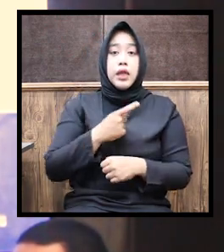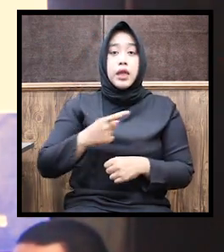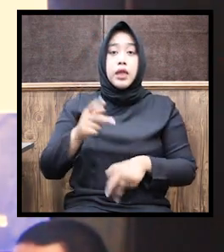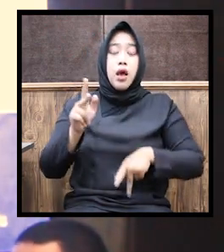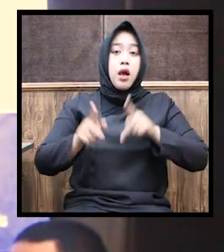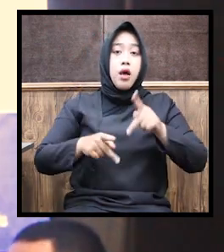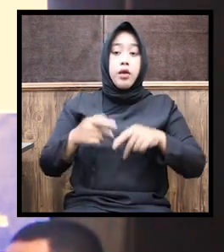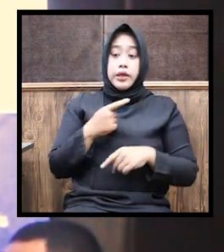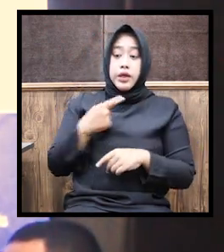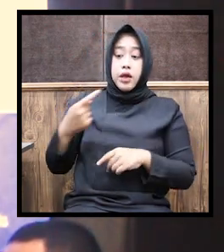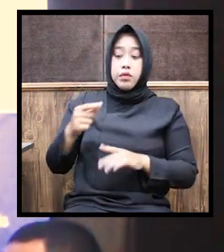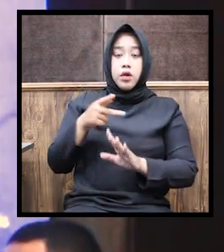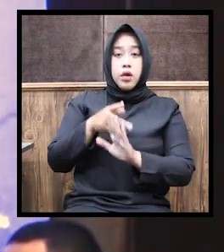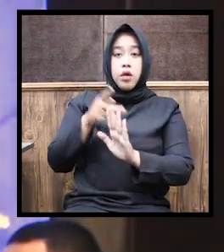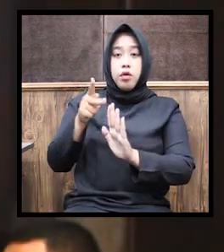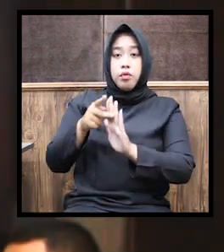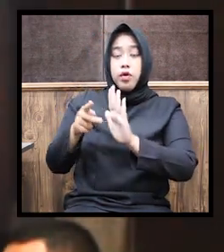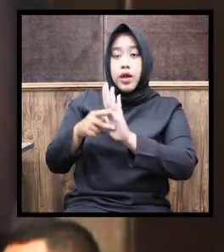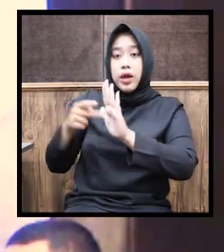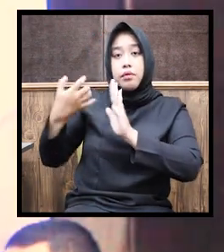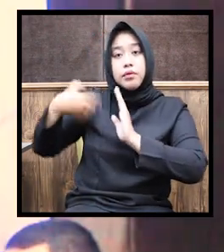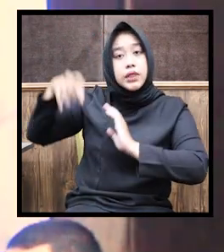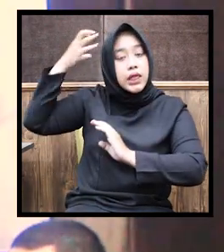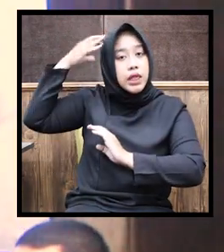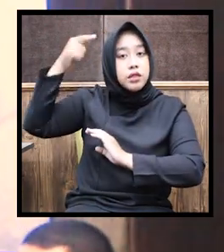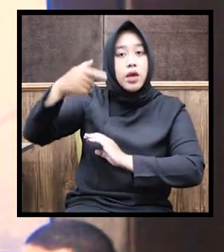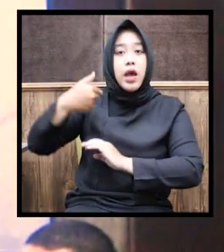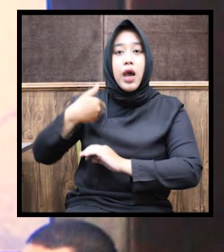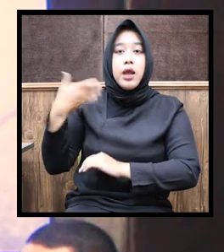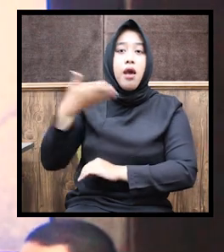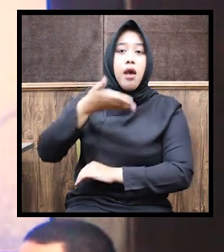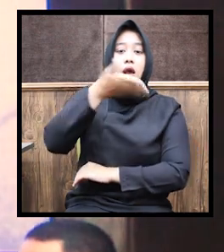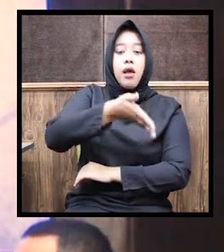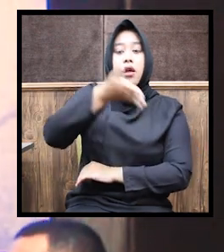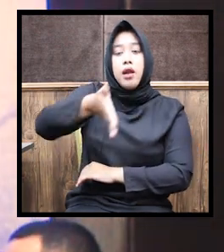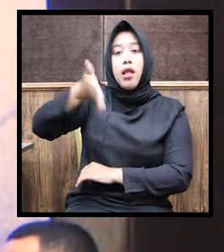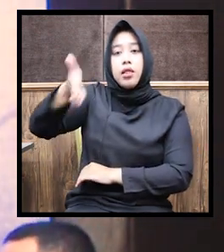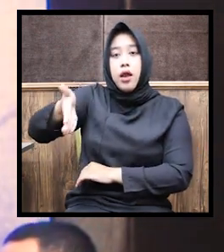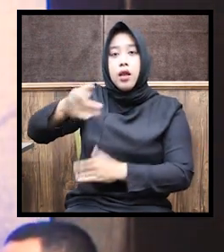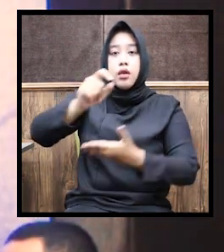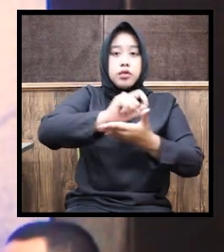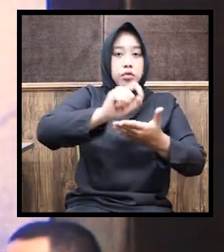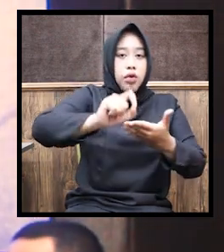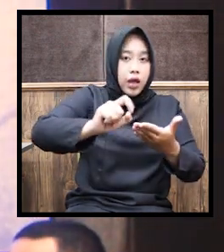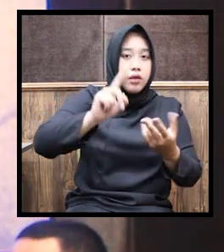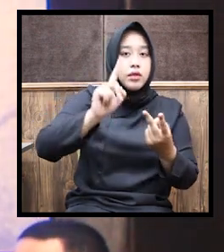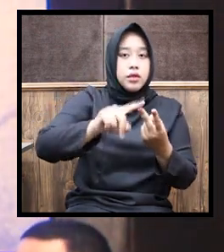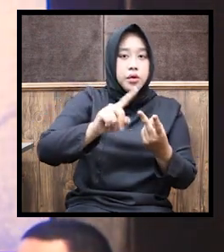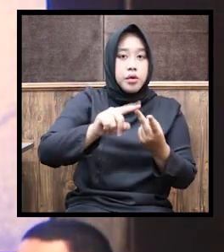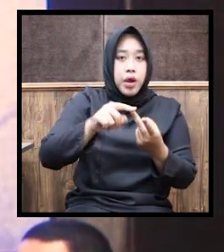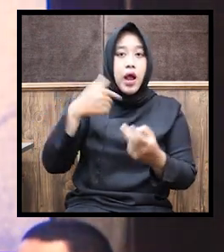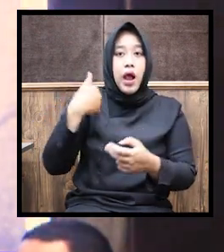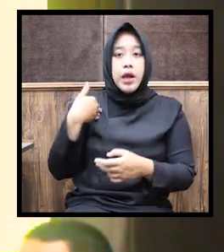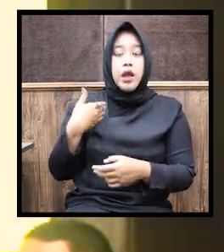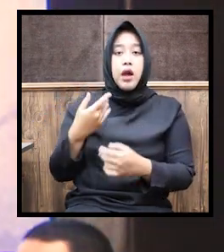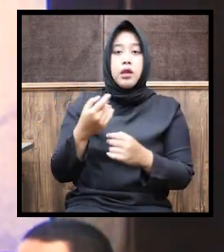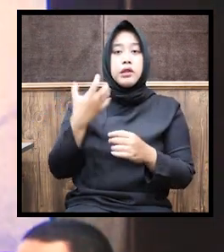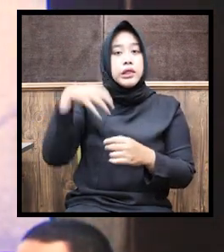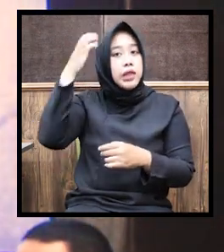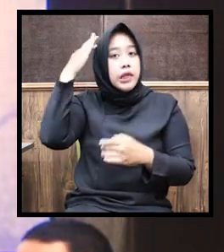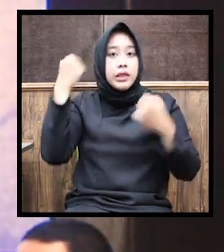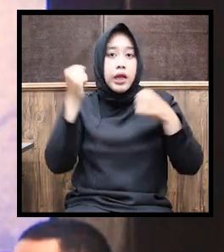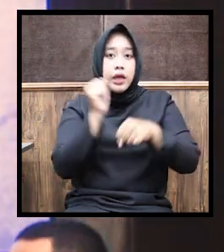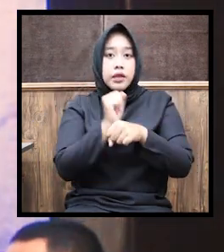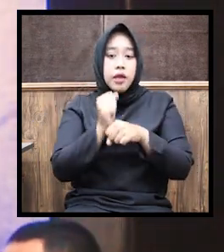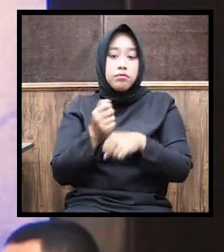di kami di program dinas memang ada kunjung sekolah dengan kunjung masyarakat he jadi memang secara masif Kita